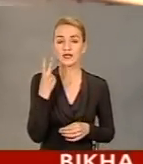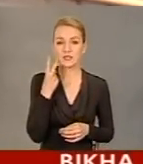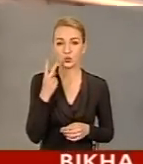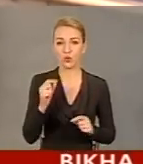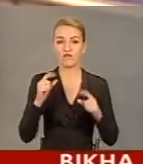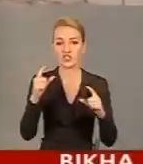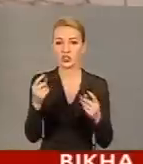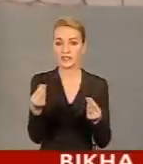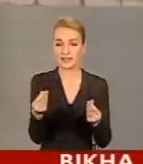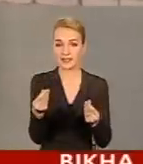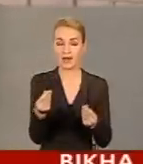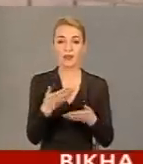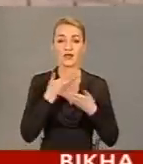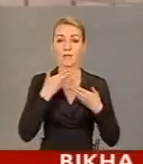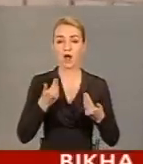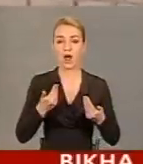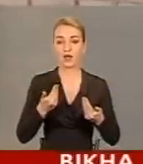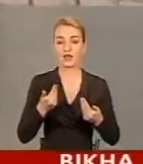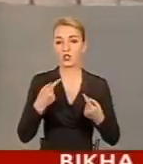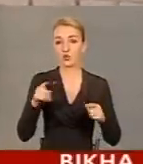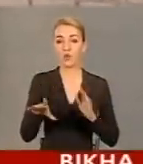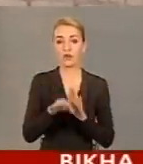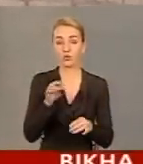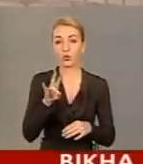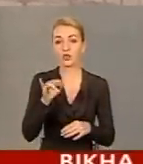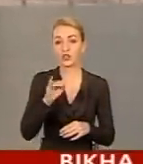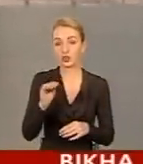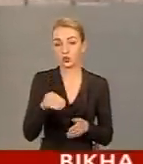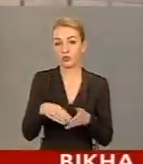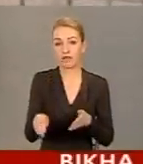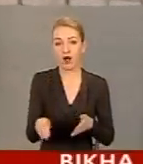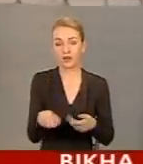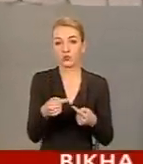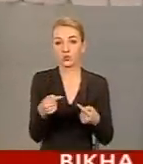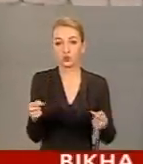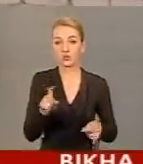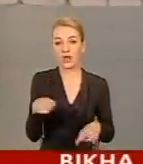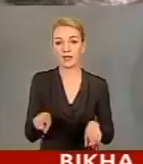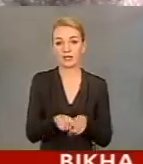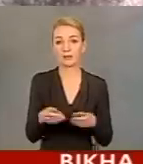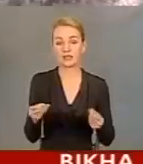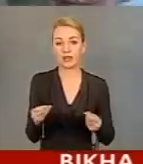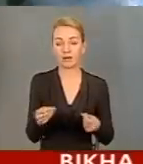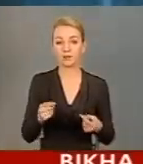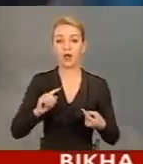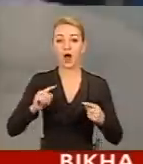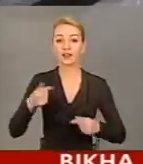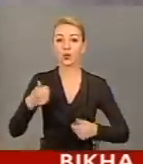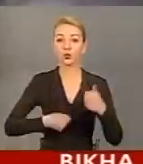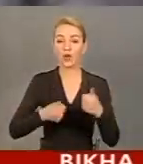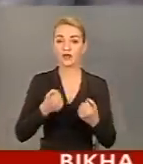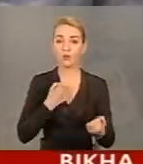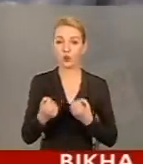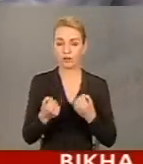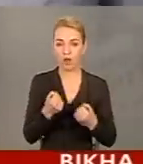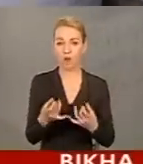постійно вищі ціни, немає іншого вибору, ніж купувати продукцію за такими цінами. Антиконкурентна